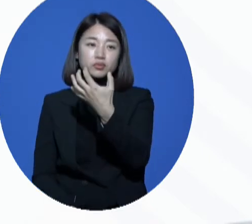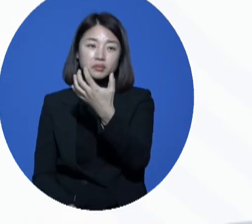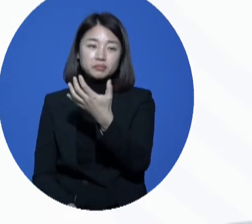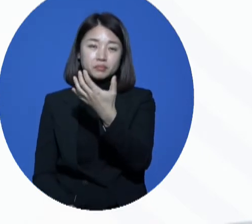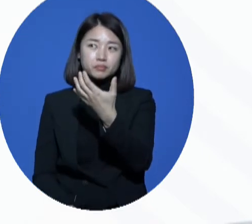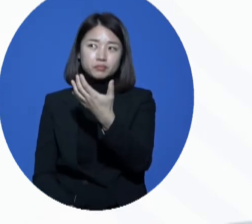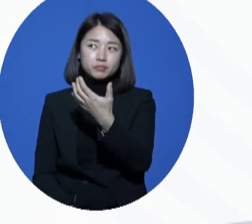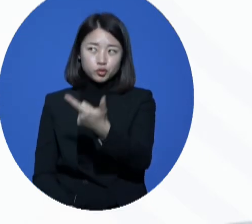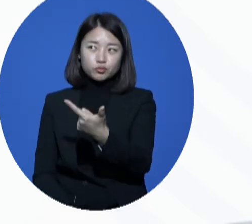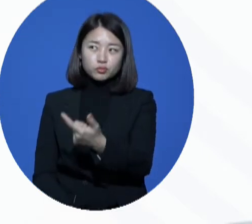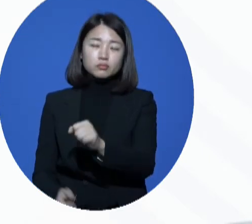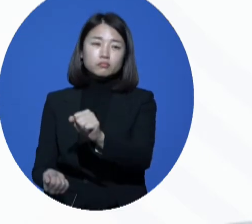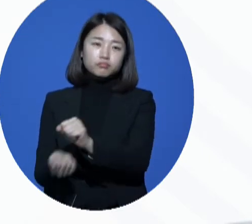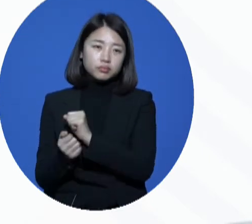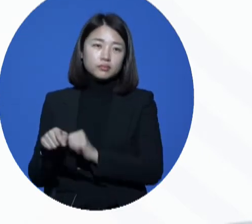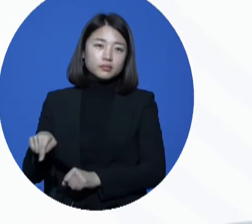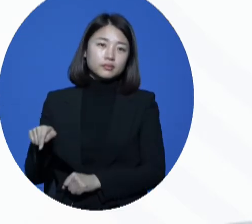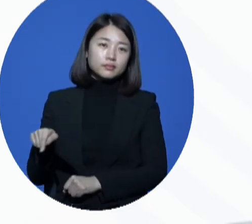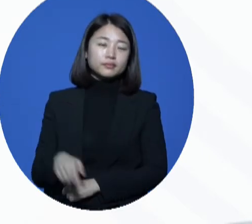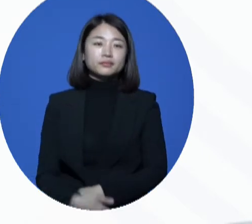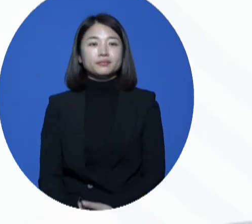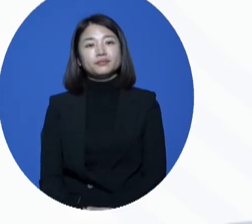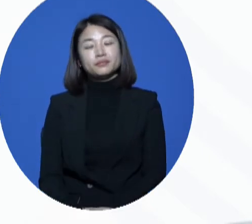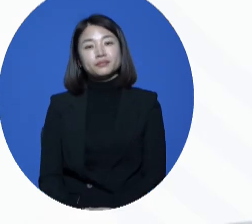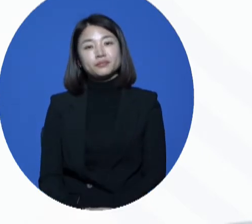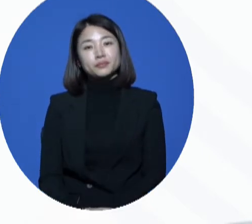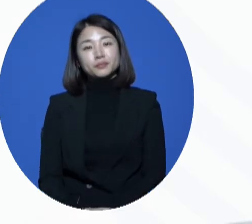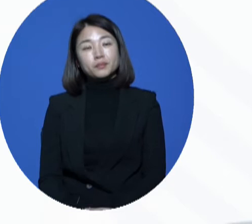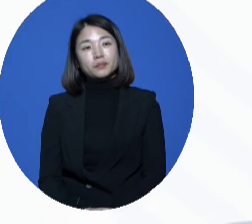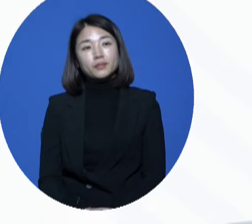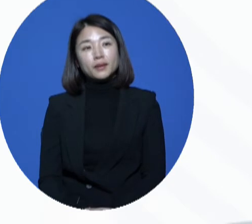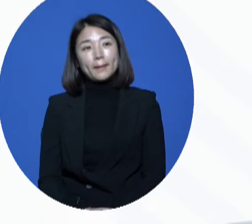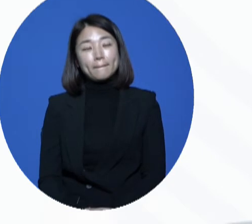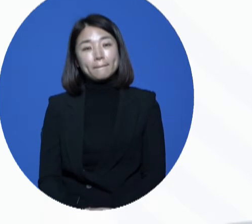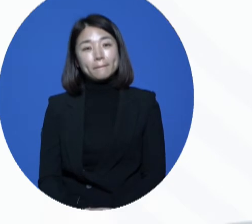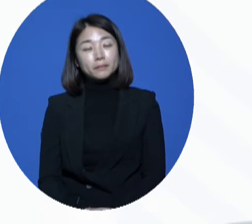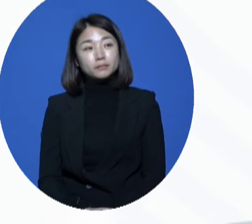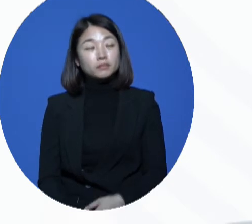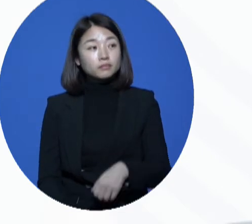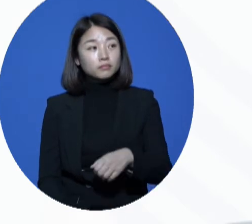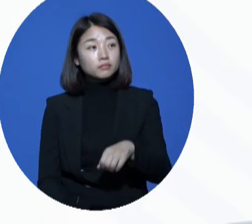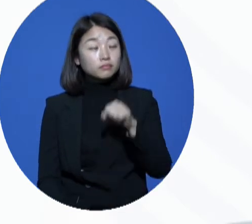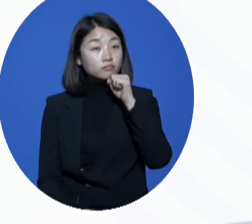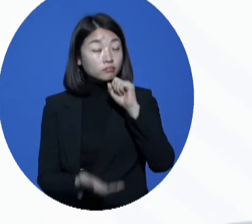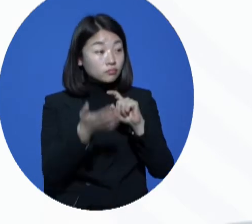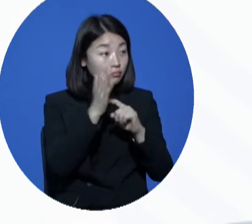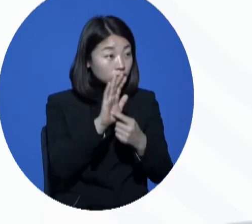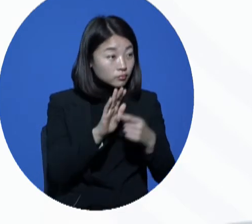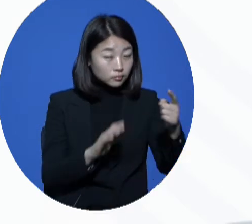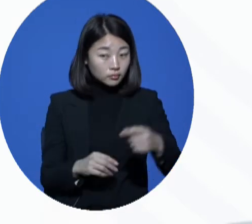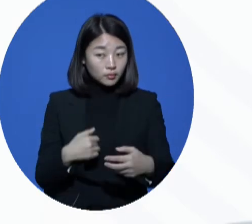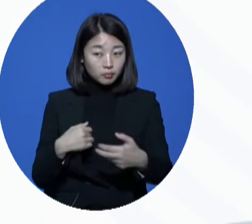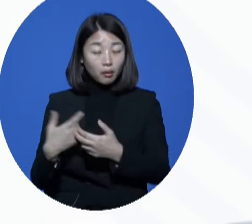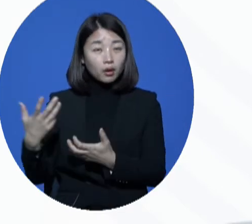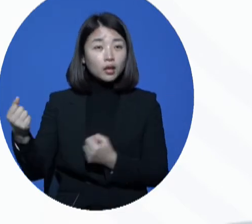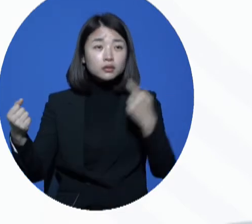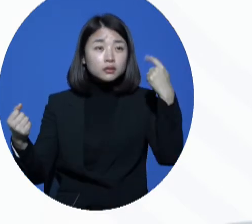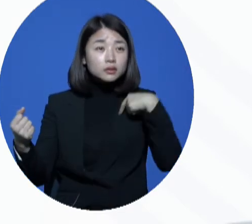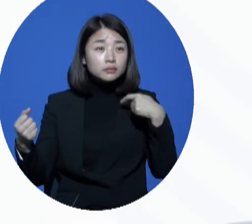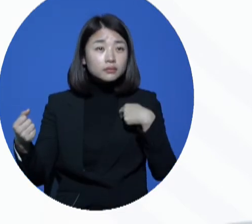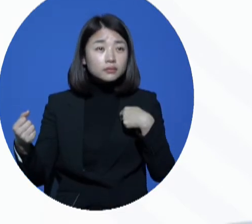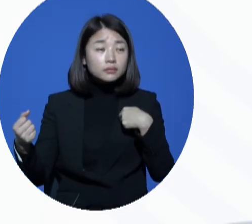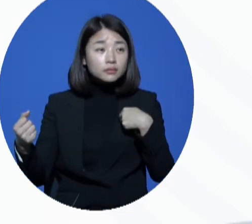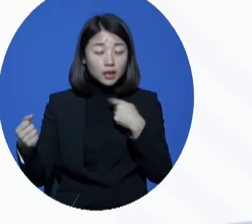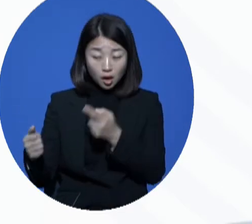확진자가 어마어마하게 나왔던 사건인데, 사실 이제 보도나 통계 안에서는 이제 두 개 병원이 마치 다른 곳에 있는 것처럼